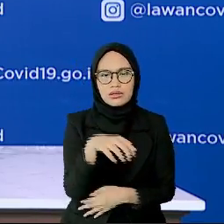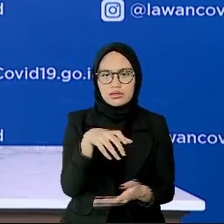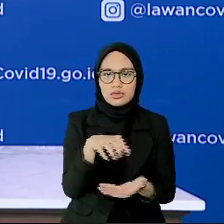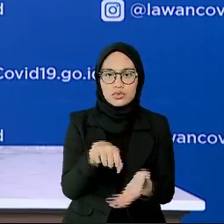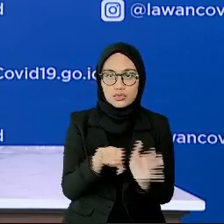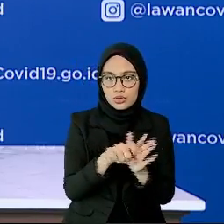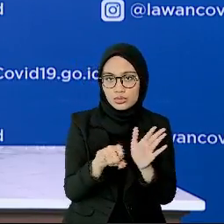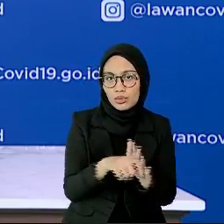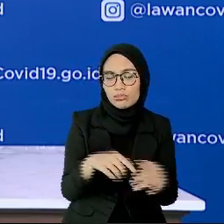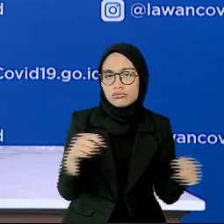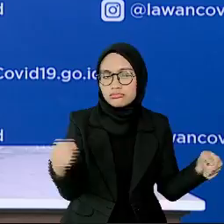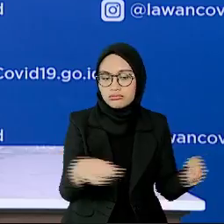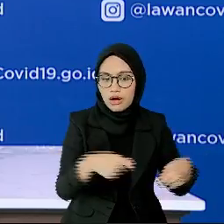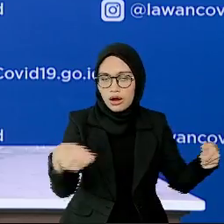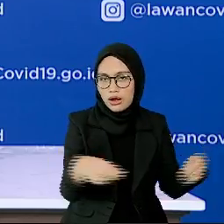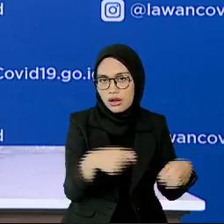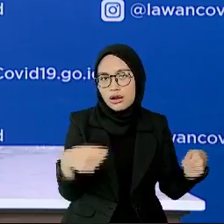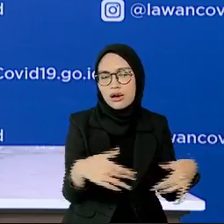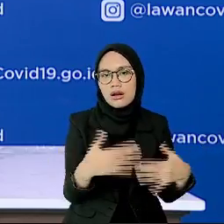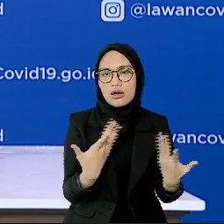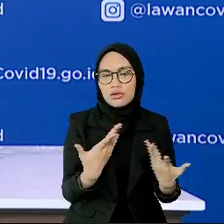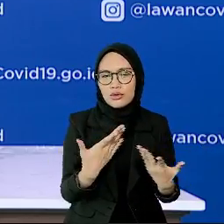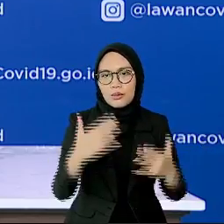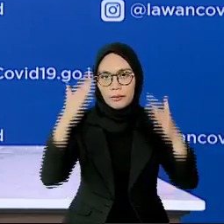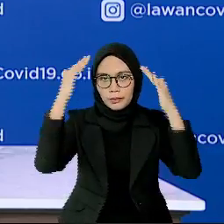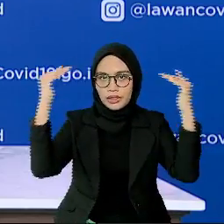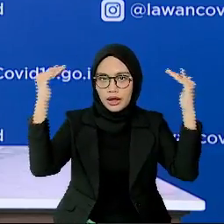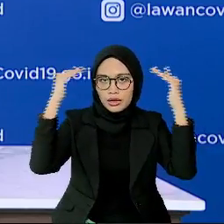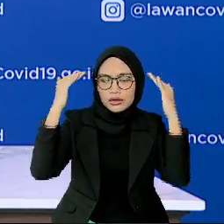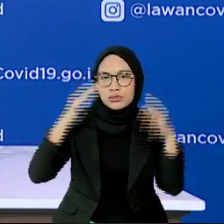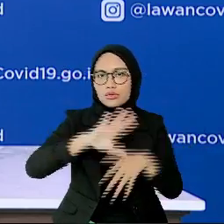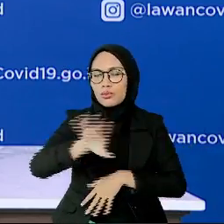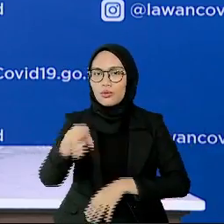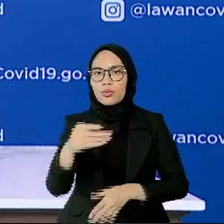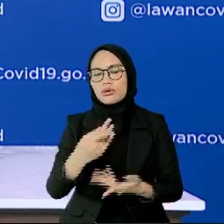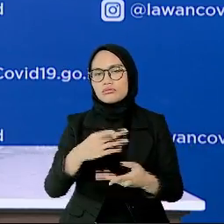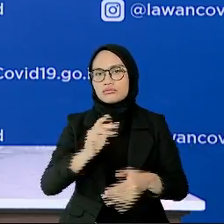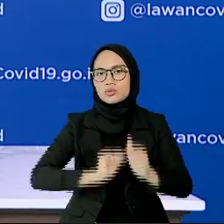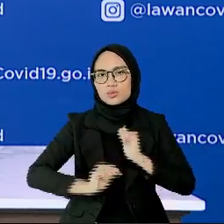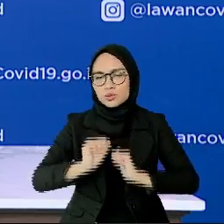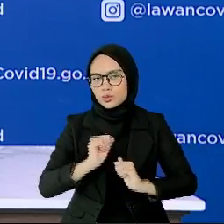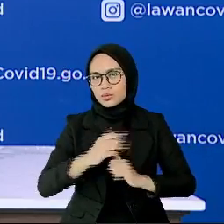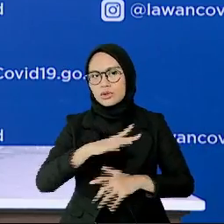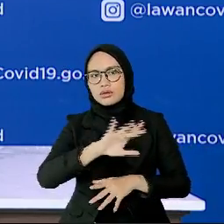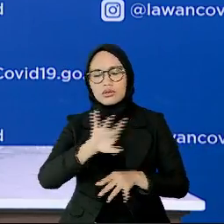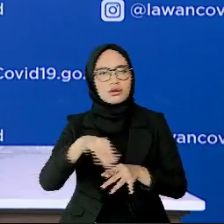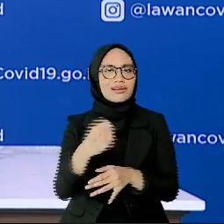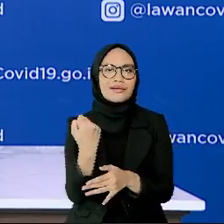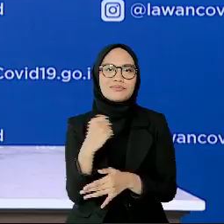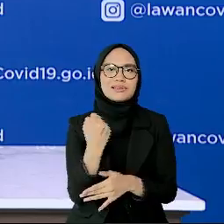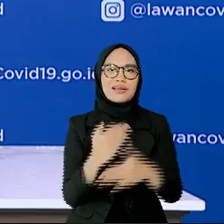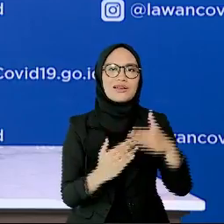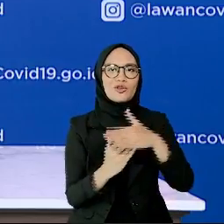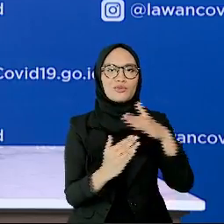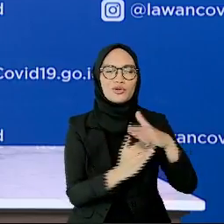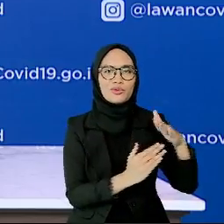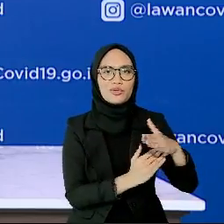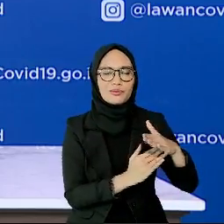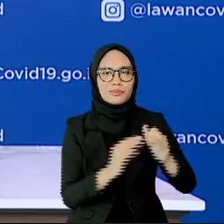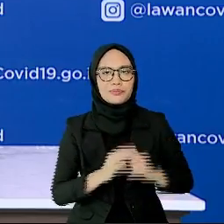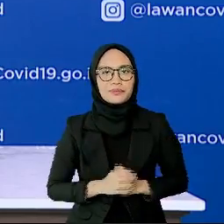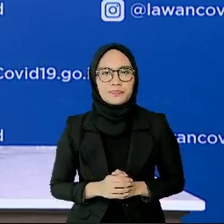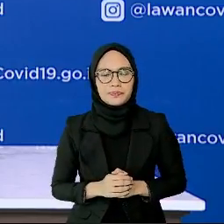pemasok makanan, petani, pengecer, dan berbagai usaha kecil dan menengah lainnya. Untuk itu,